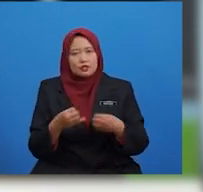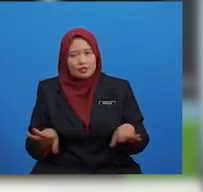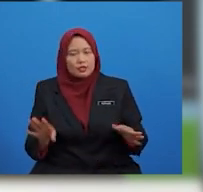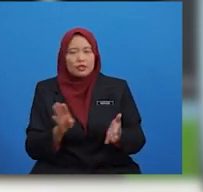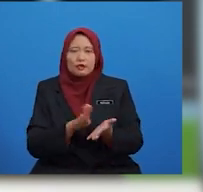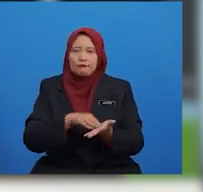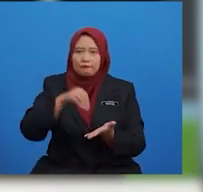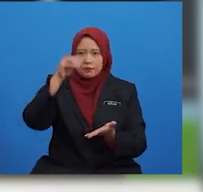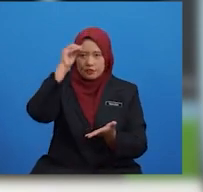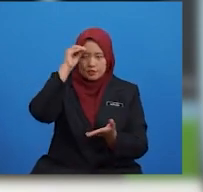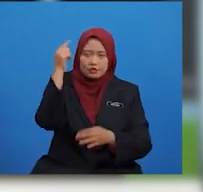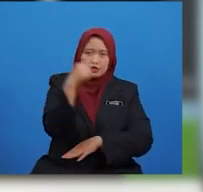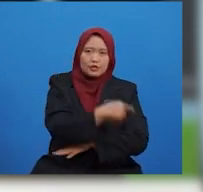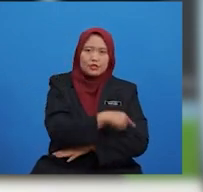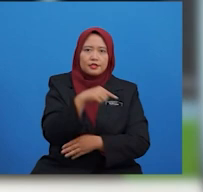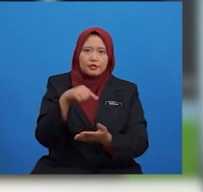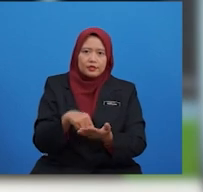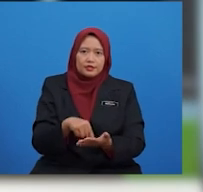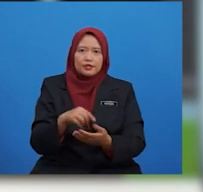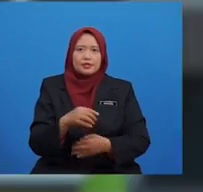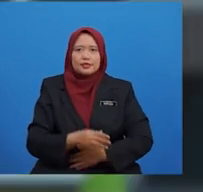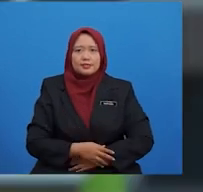kita pelajari pada hari ini.